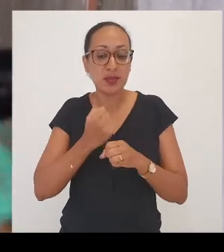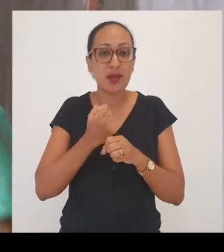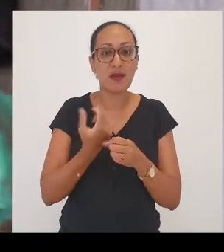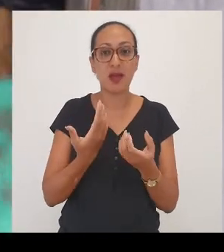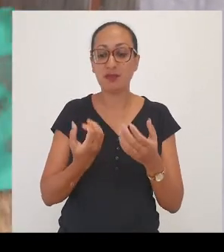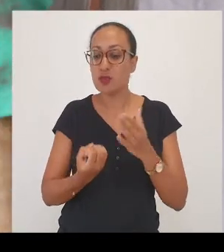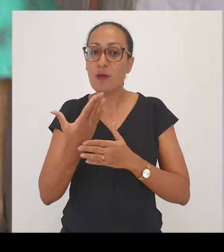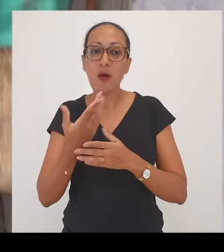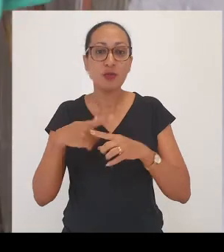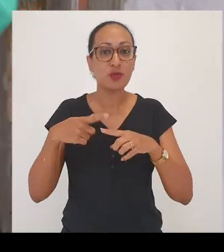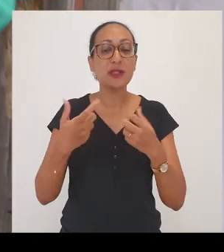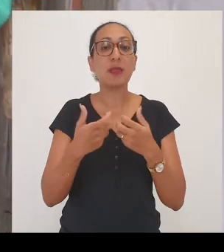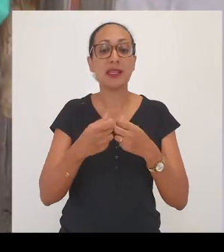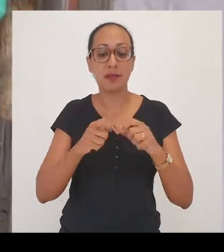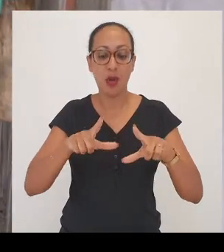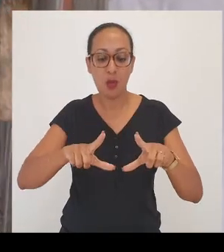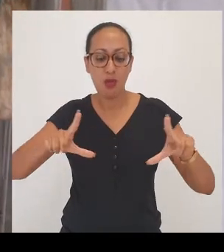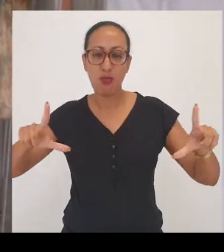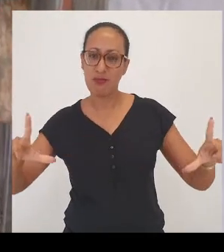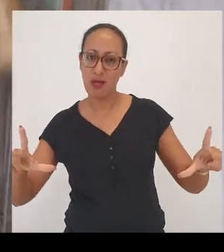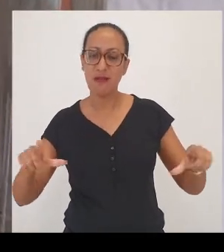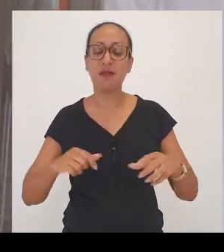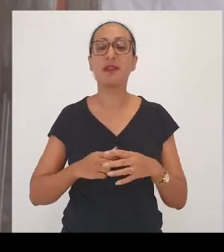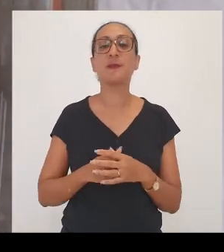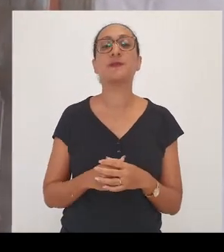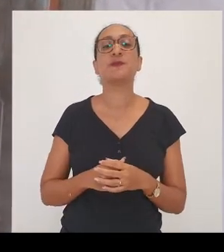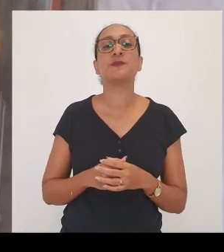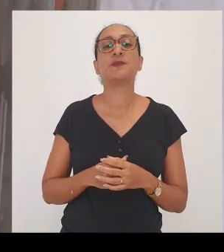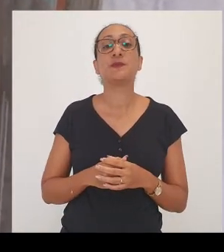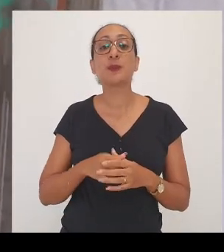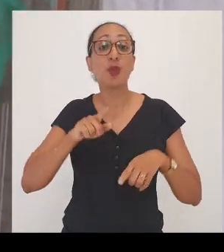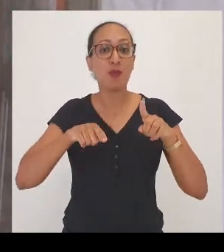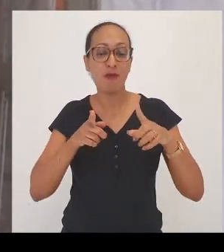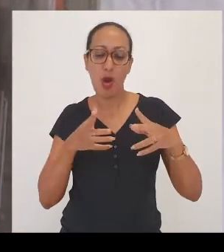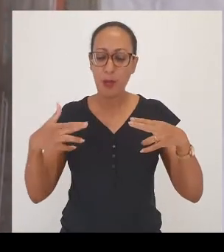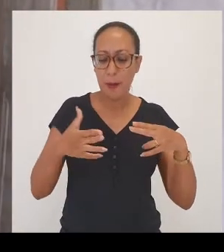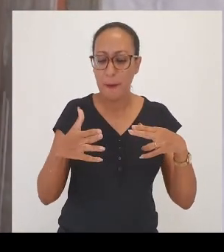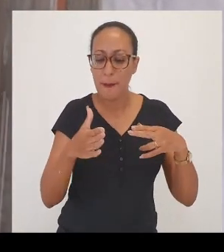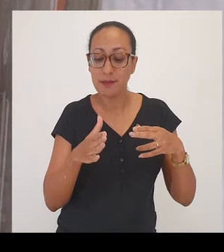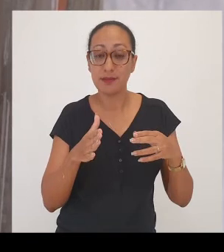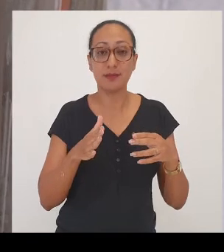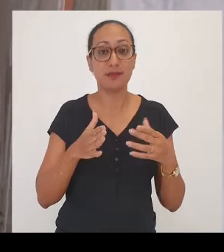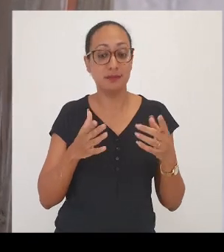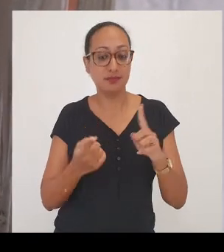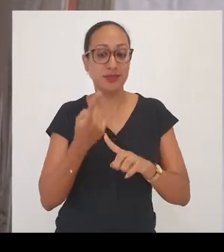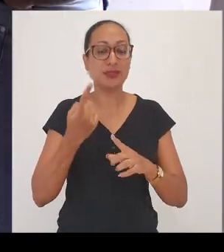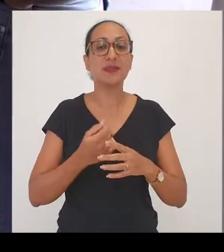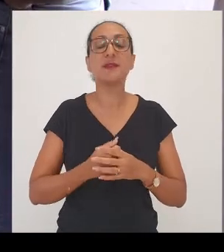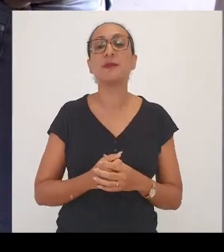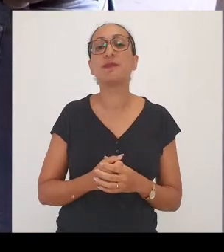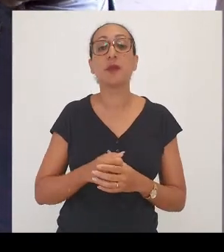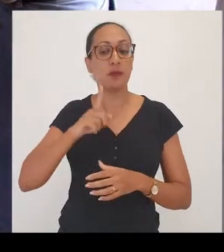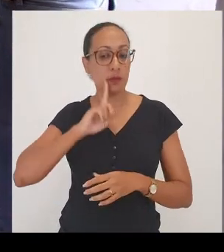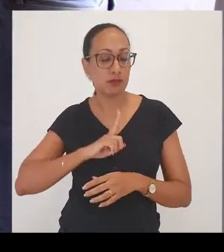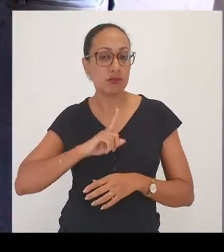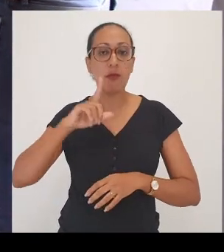travaillons sur de nouveaux supports, des carreaux de grand format, de très grand format. Il y a parfois des découpes particulières. On y retrouve des